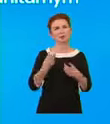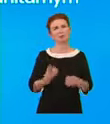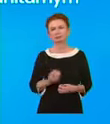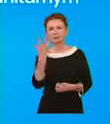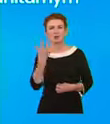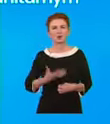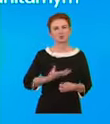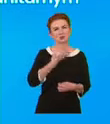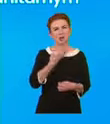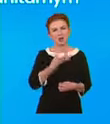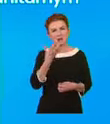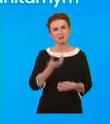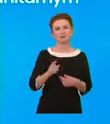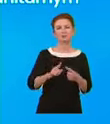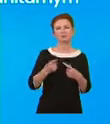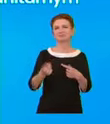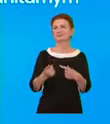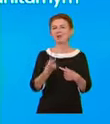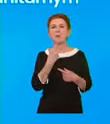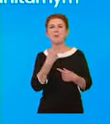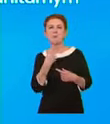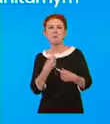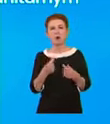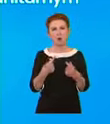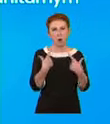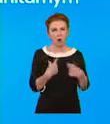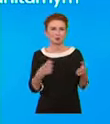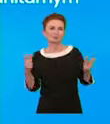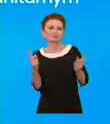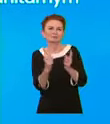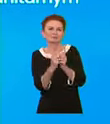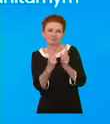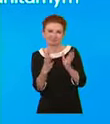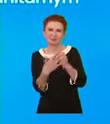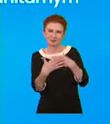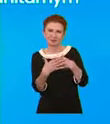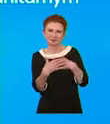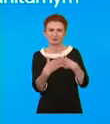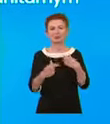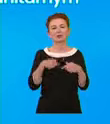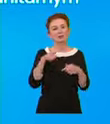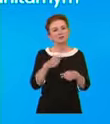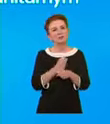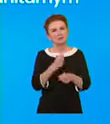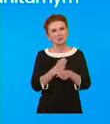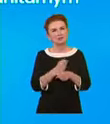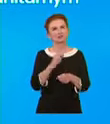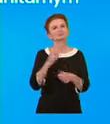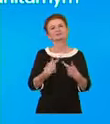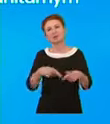większy i przy tej pracy, którą wykonują rolnicy, jest ważne, żeby tam zastosować